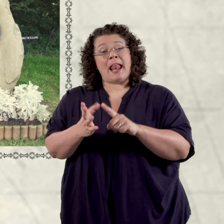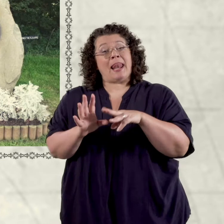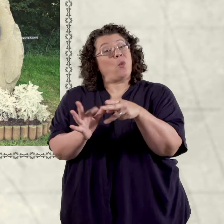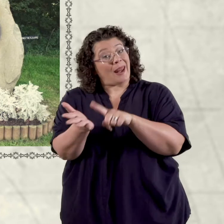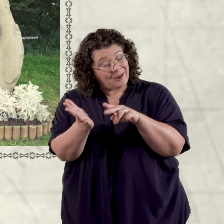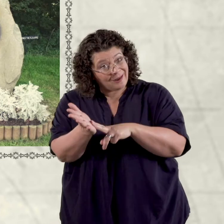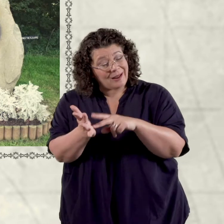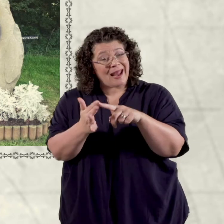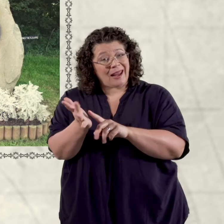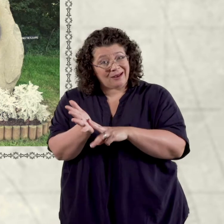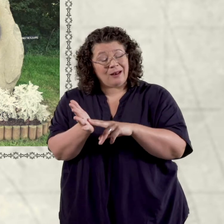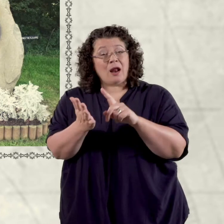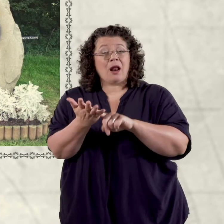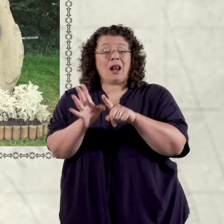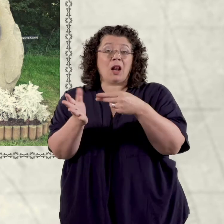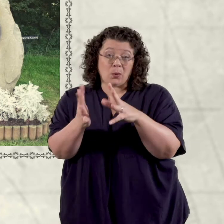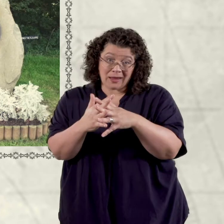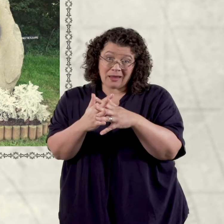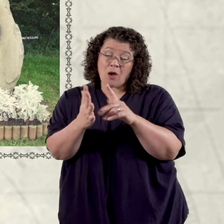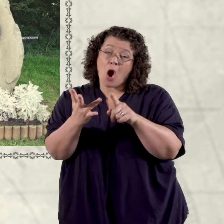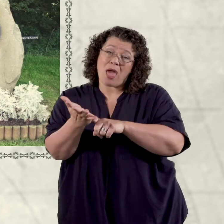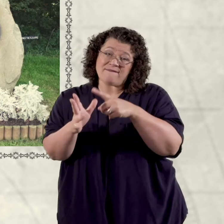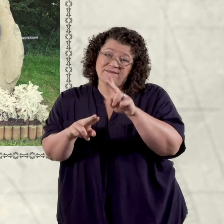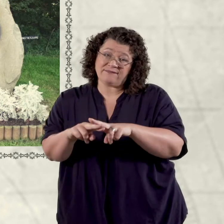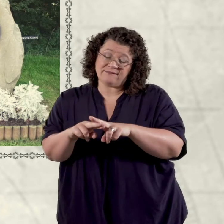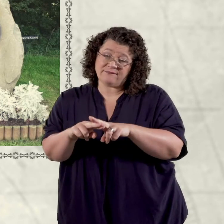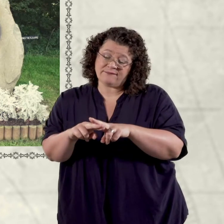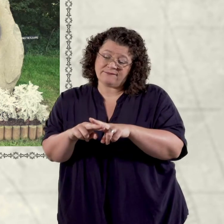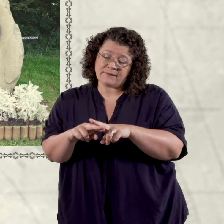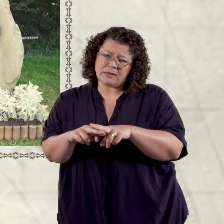Cymru. Llywelyn ein Llyw Olaf.